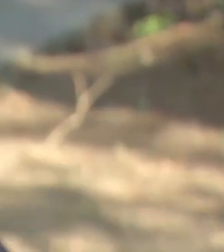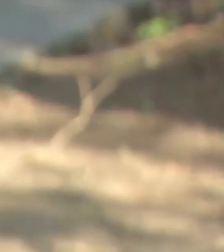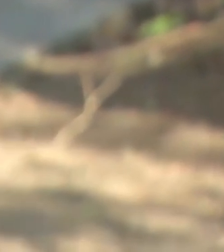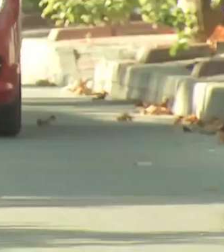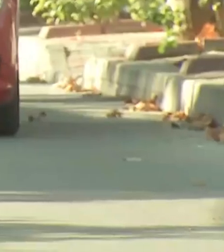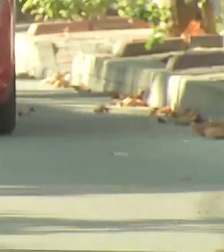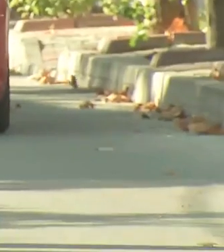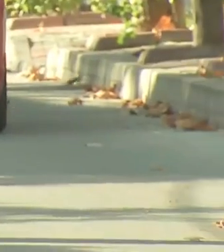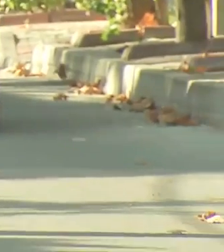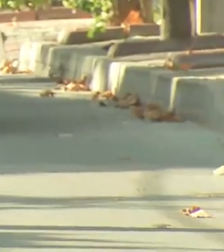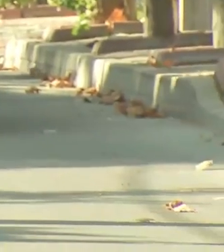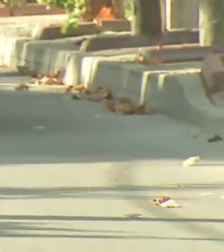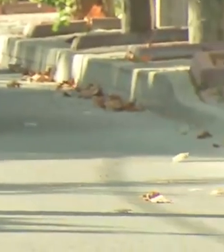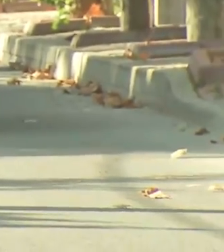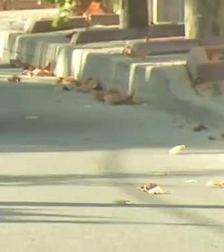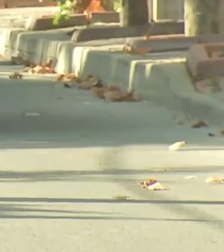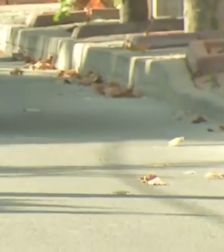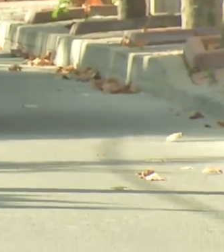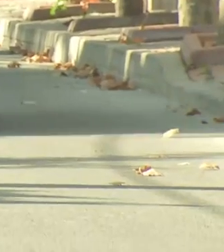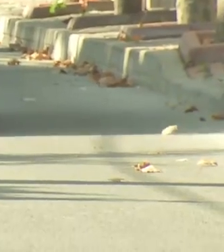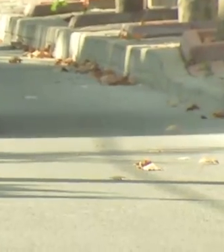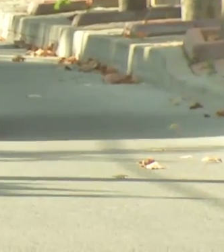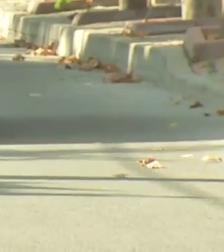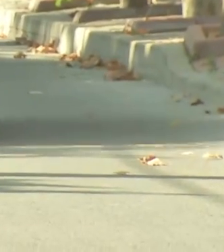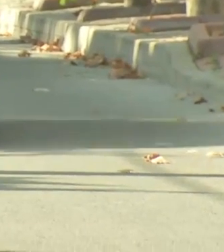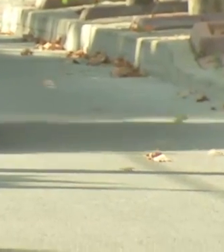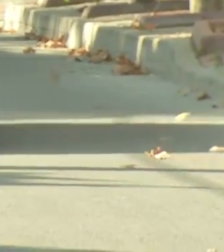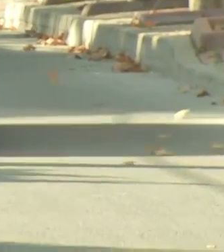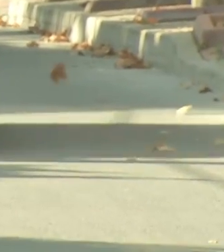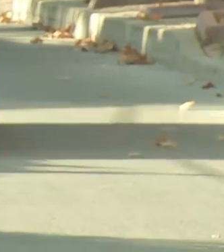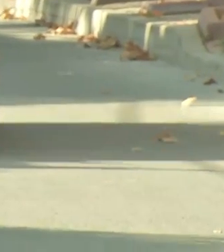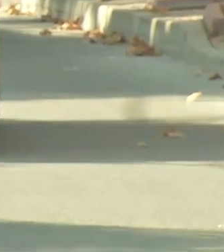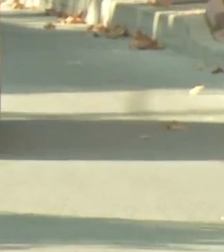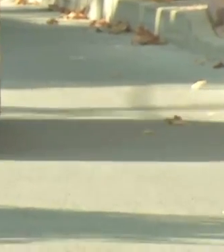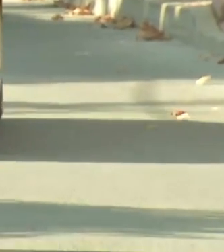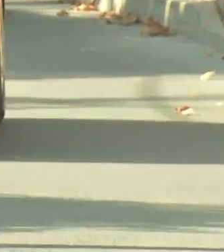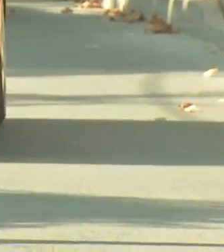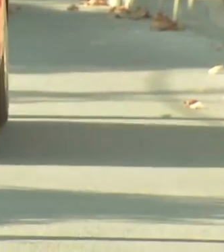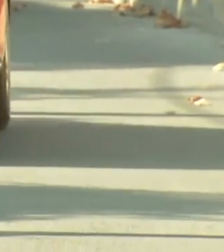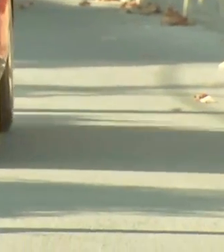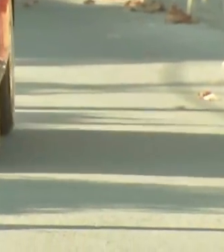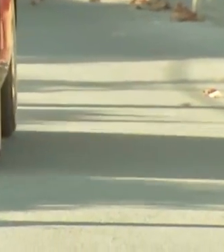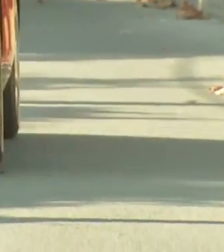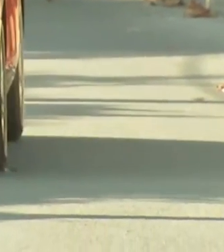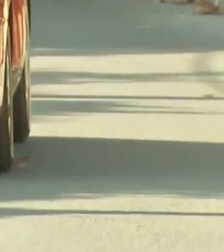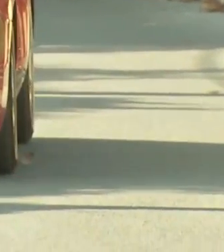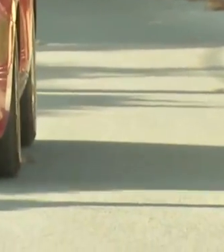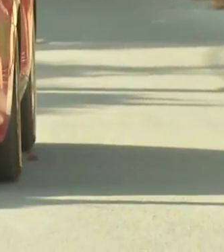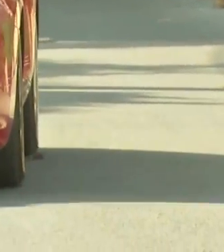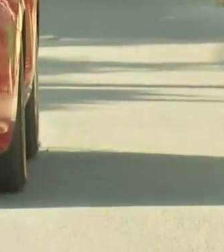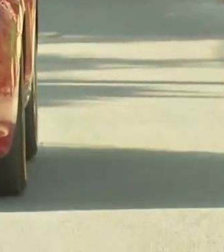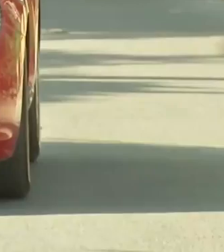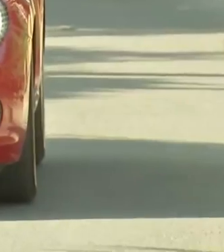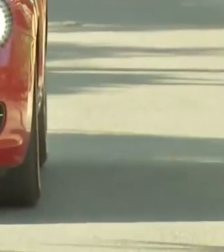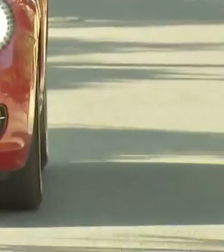Sevim de yürüyor. Alev yolda plakası 34AL olarak devam ediyor. Köşesiz Vosvos aracının